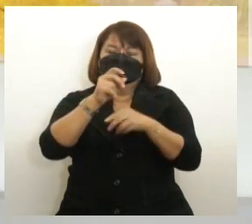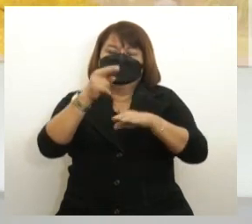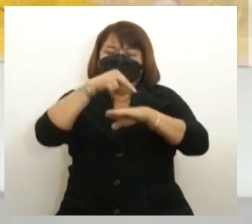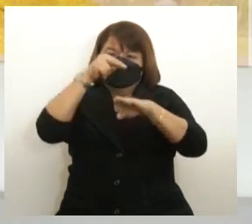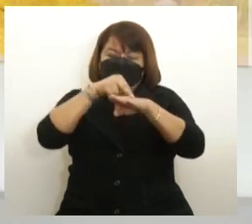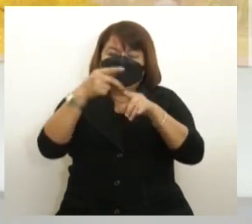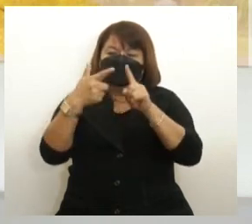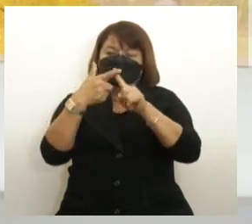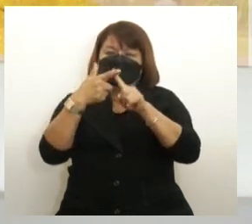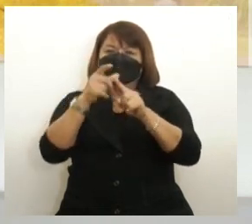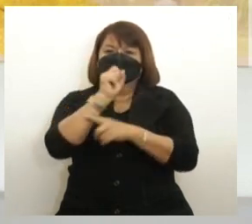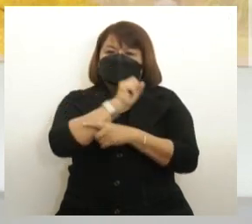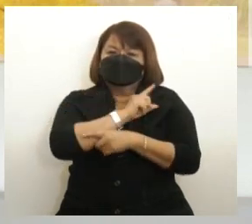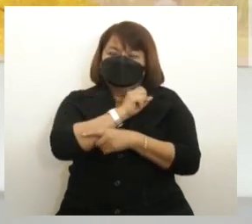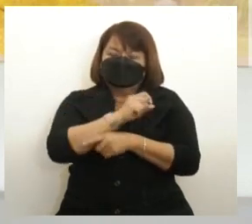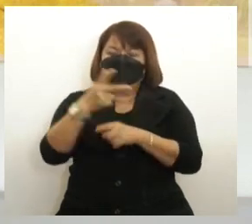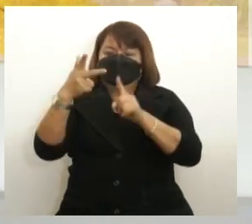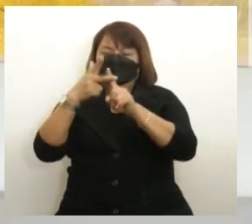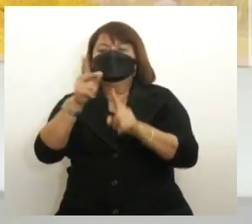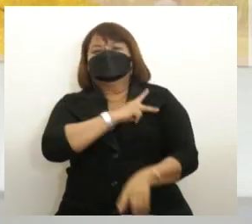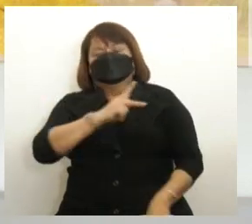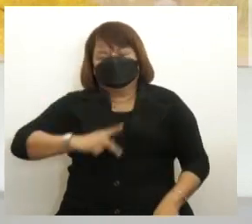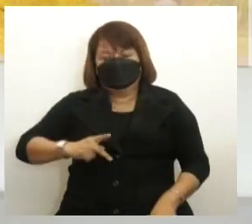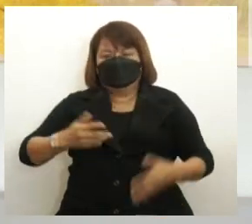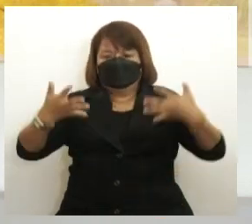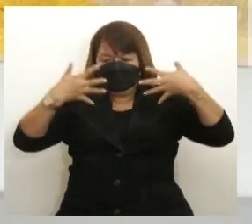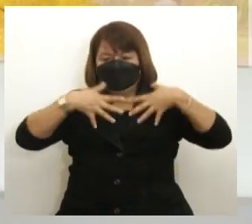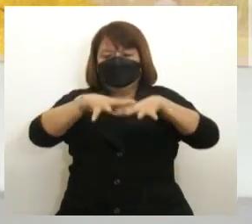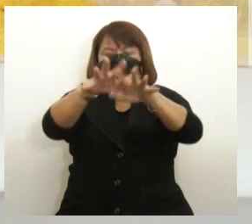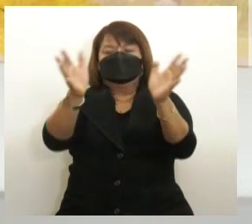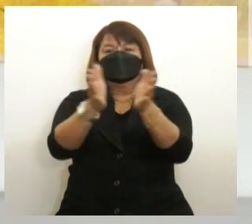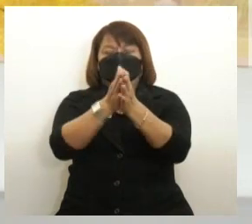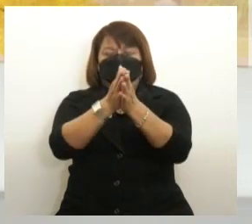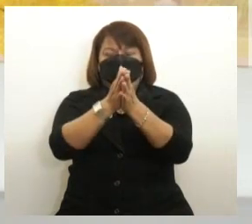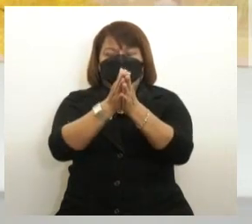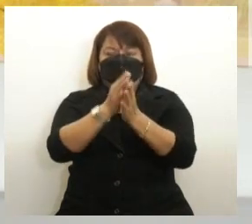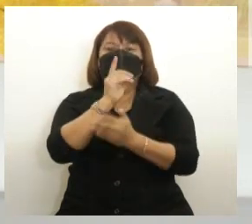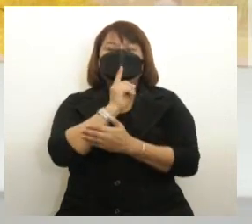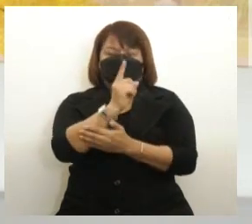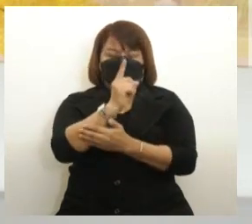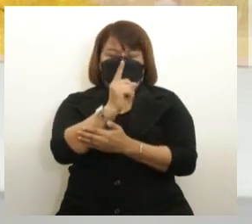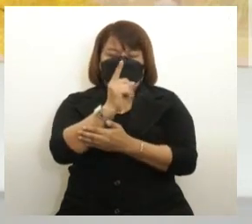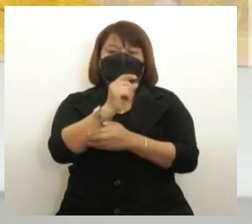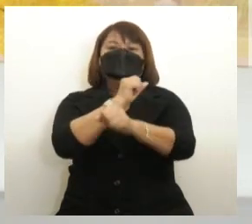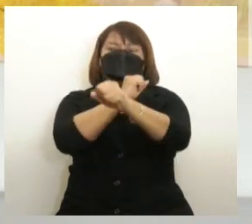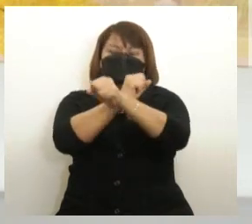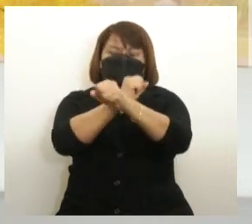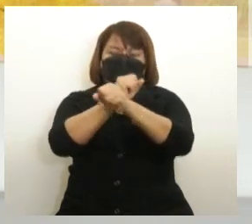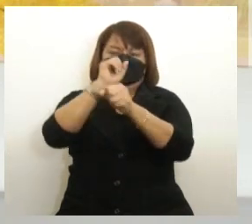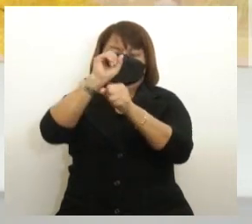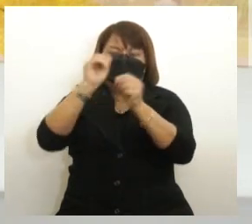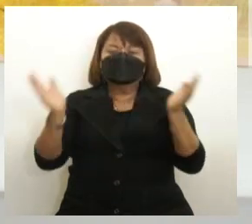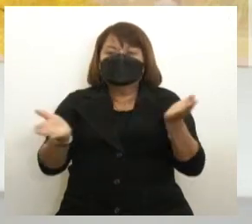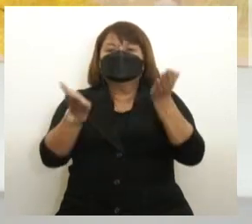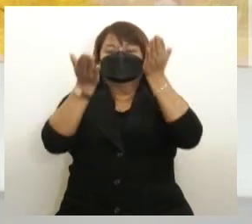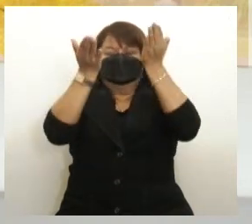ตริย์แล้วหลอมรวมความเป็นหนึ่งเดียวกันเพื่อปกป้องเชิดชูและมุมมอง